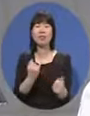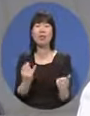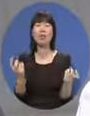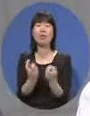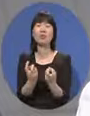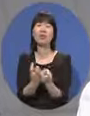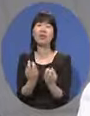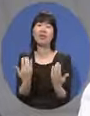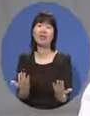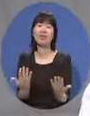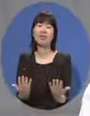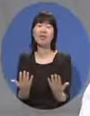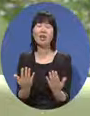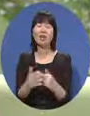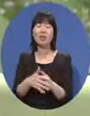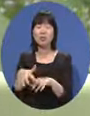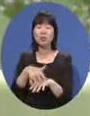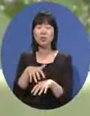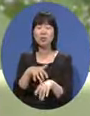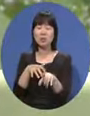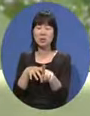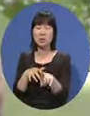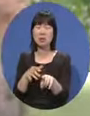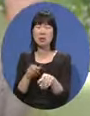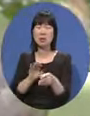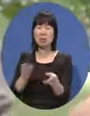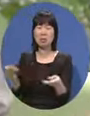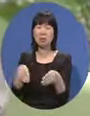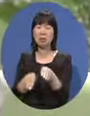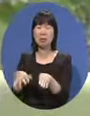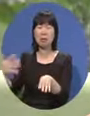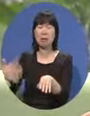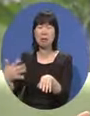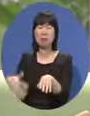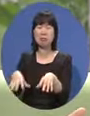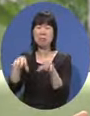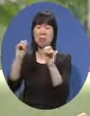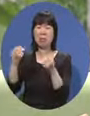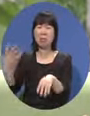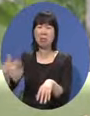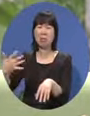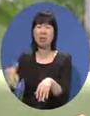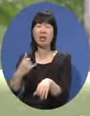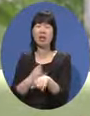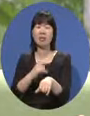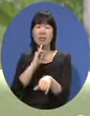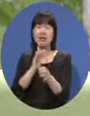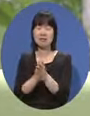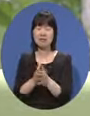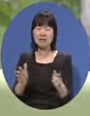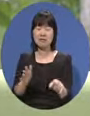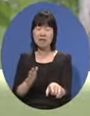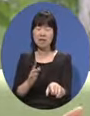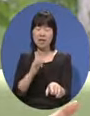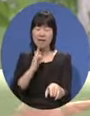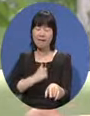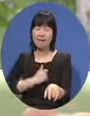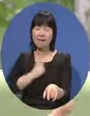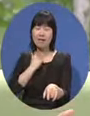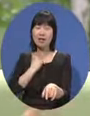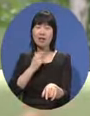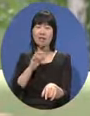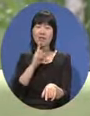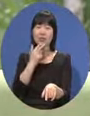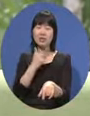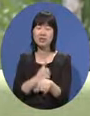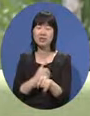어떻게 했는데 그 오빠 자 뭐 수건이 여기서 들 저편 내 멋 을 말랐네 뭐 이런 얘기하기 시작하면 차라리 얼굴 진짜 얘기